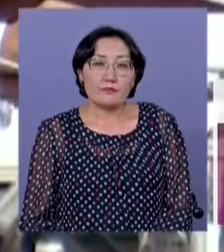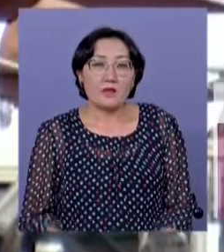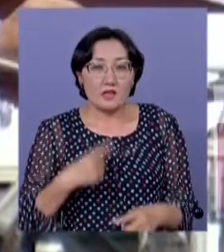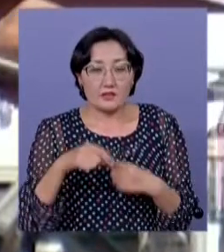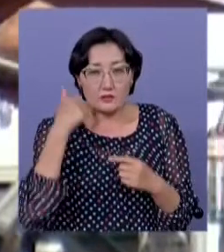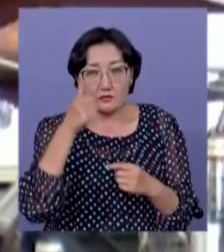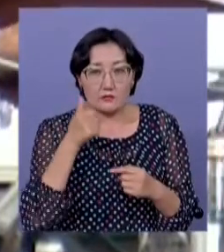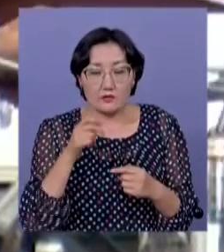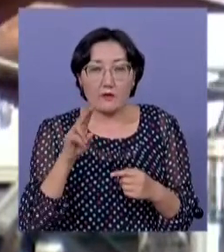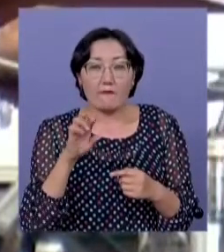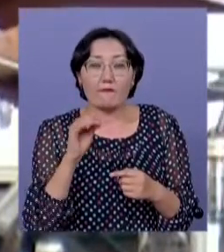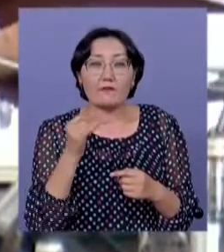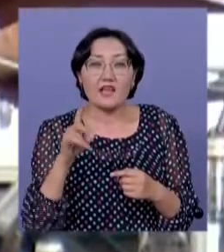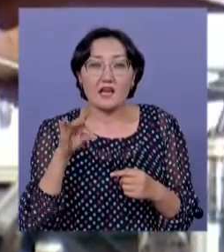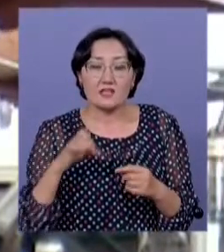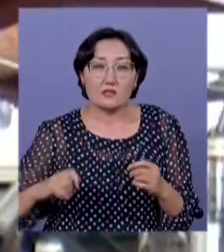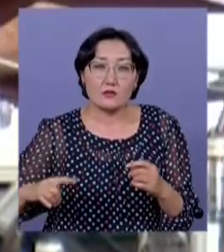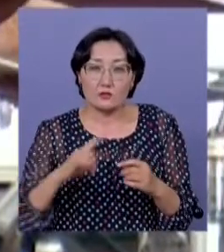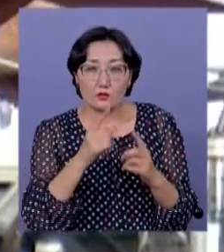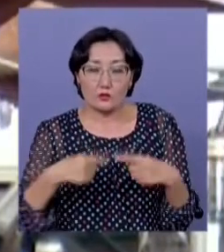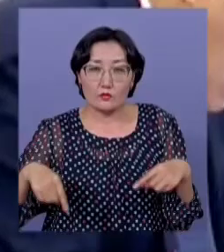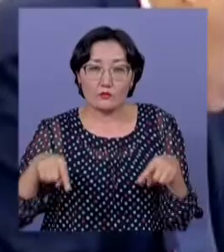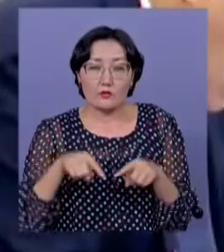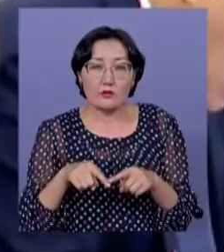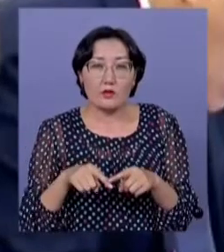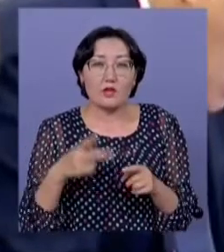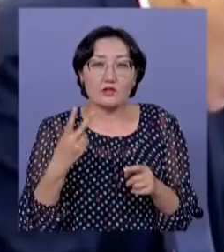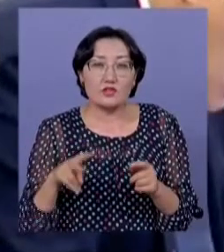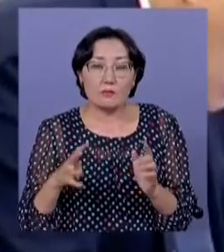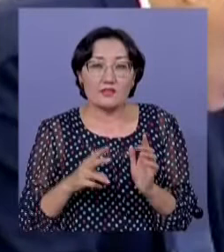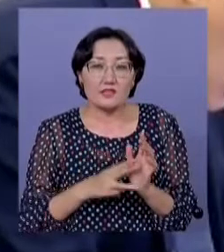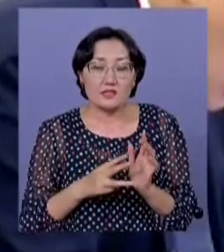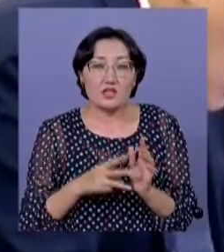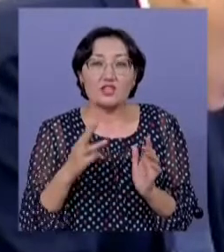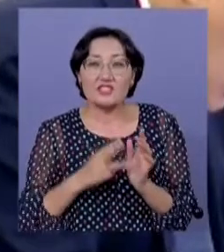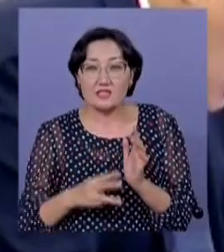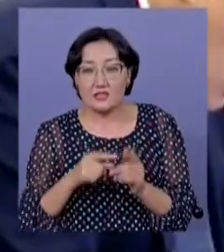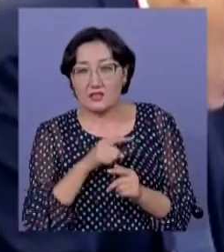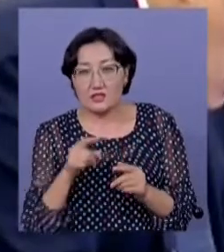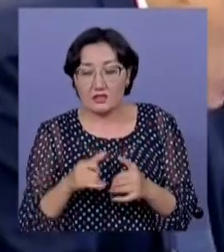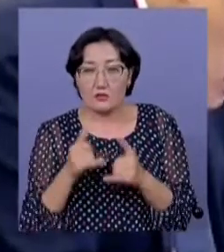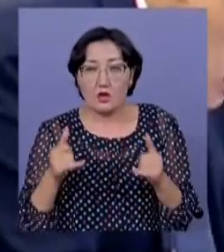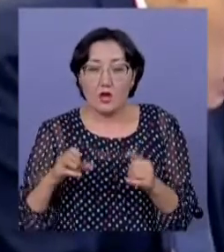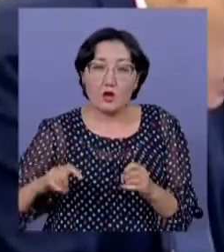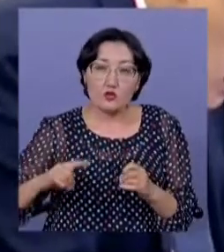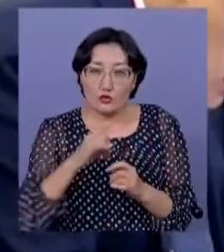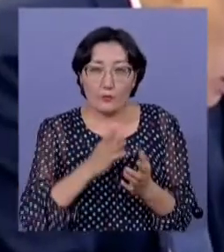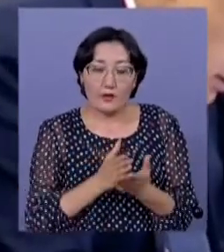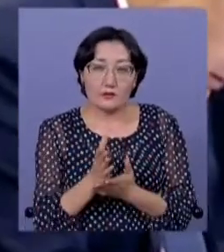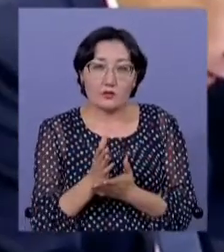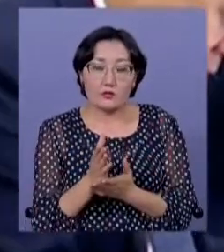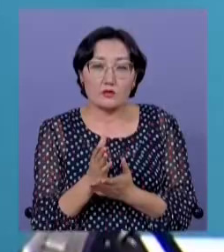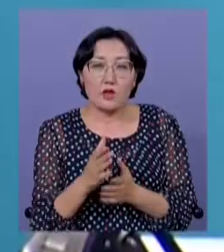Келесі жылы Флайер Астана компаниясының рейстері саны күніне 28-ден 80-ге дейін артады. Ұшу бағыттары